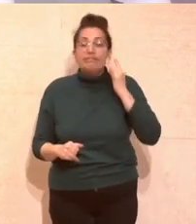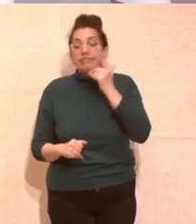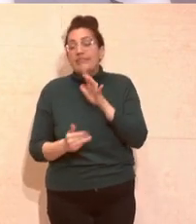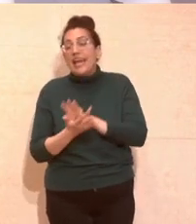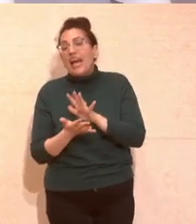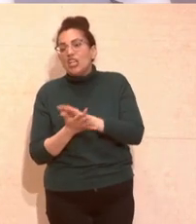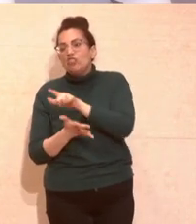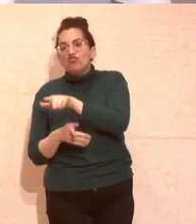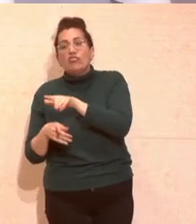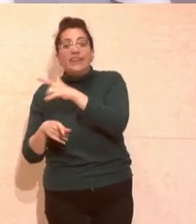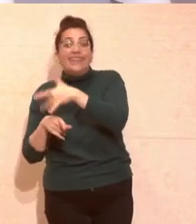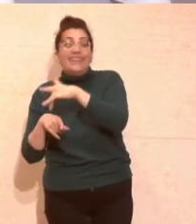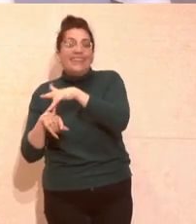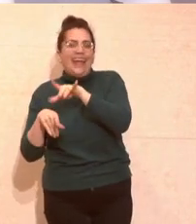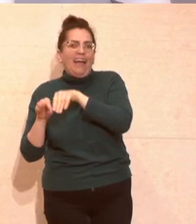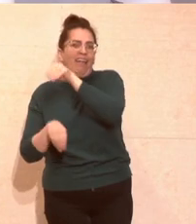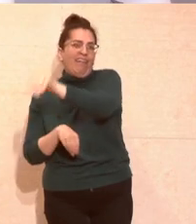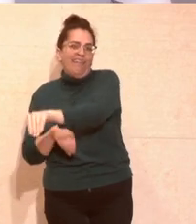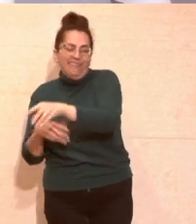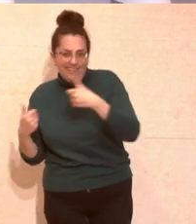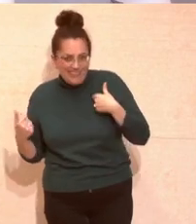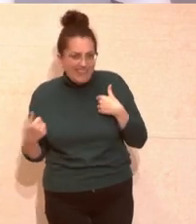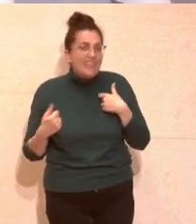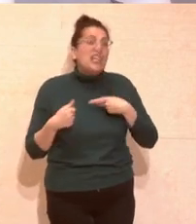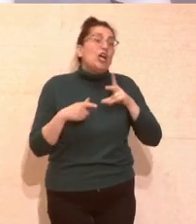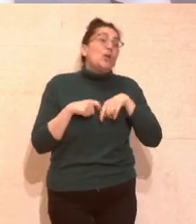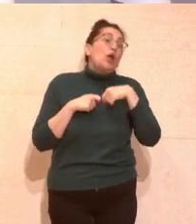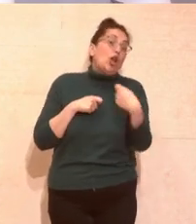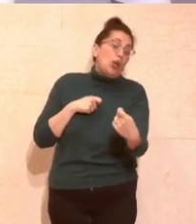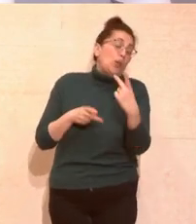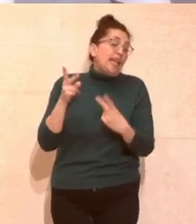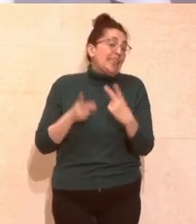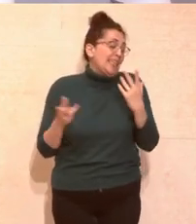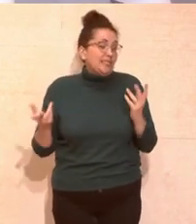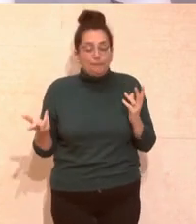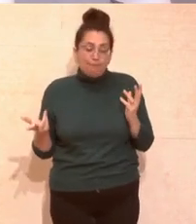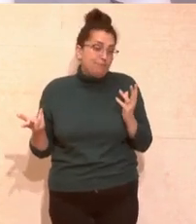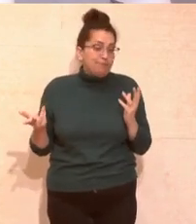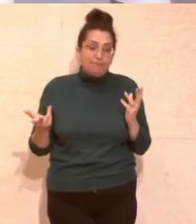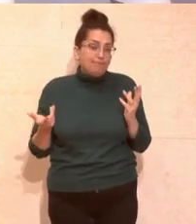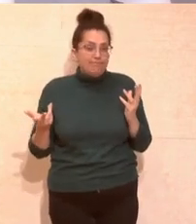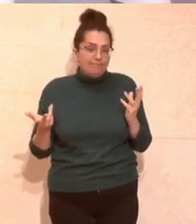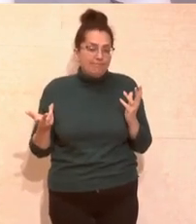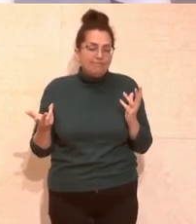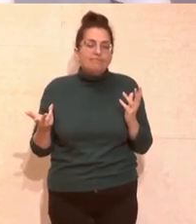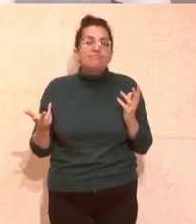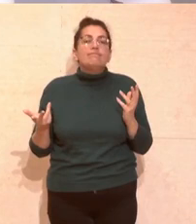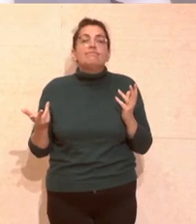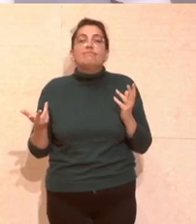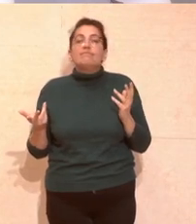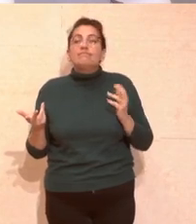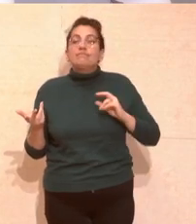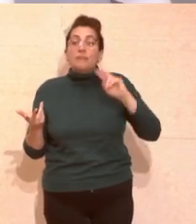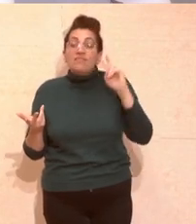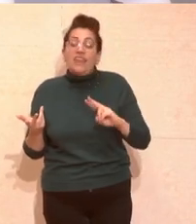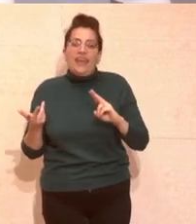plus tardif et dure plus longtemps. Donc c'est ça probablement qui explique le fait que c'est un peu plus tard, mais plus ça dure un peu plus longtemps. Mais pourquoi c'est tellement